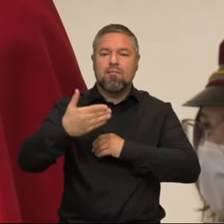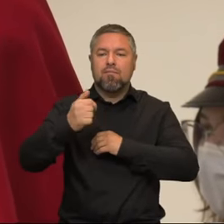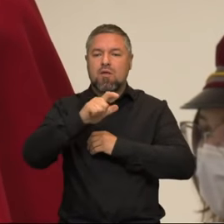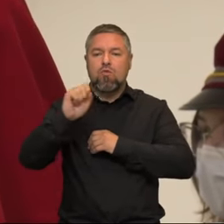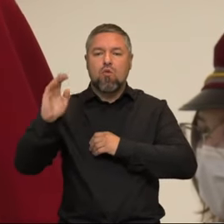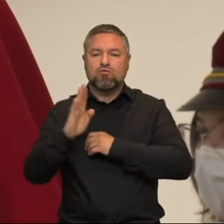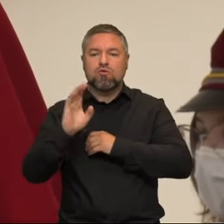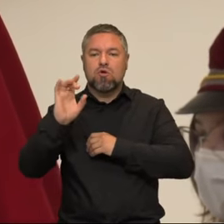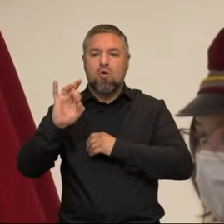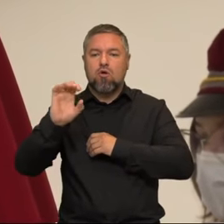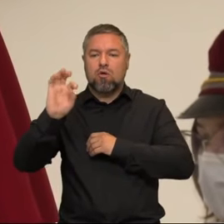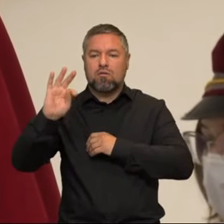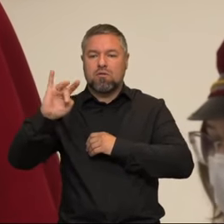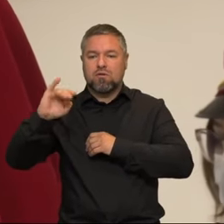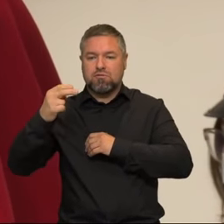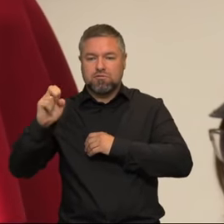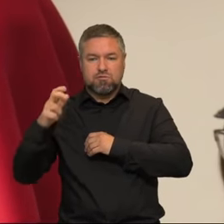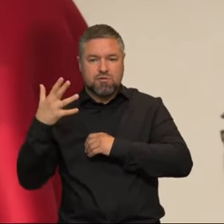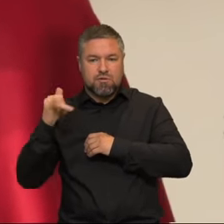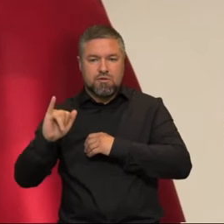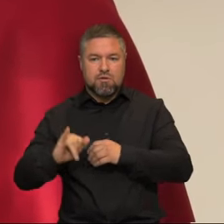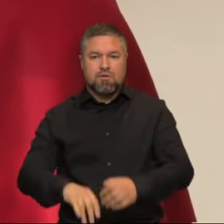Gortyński.